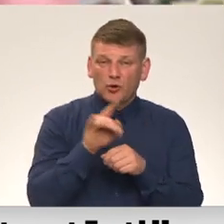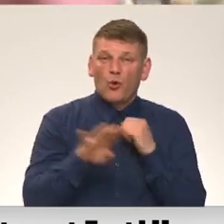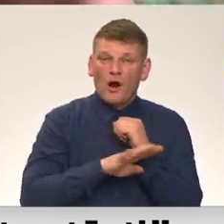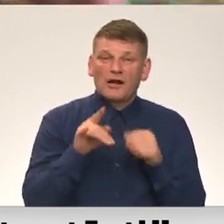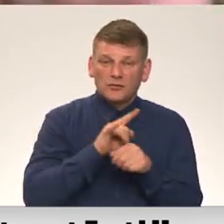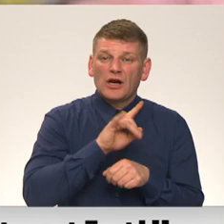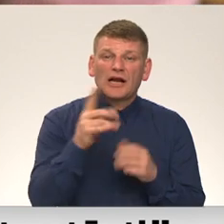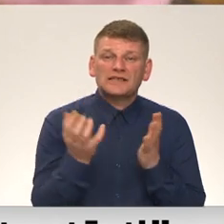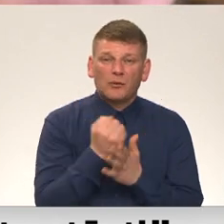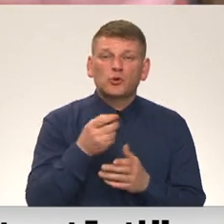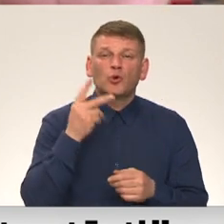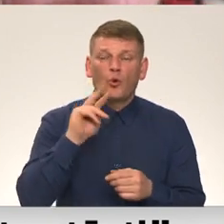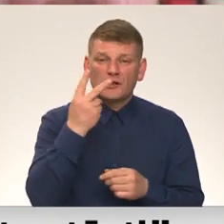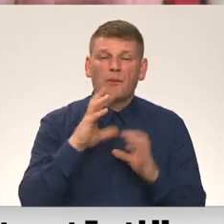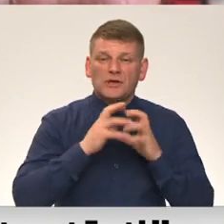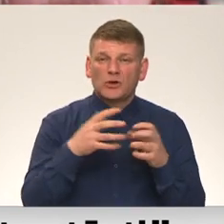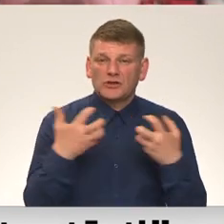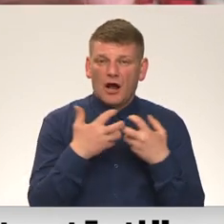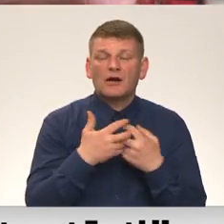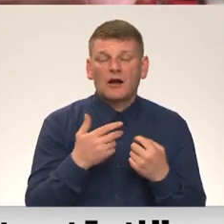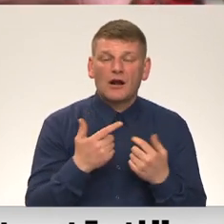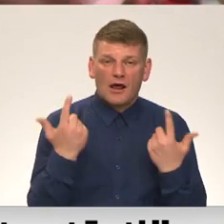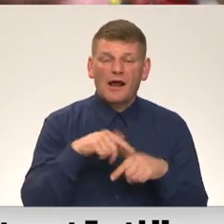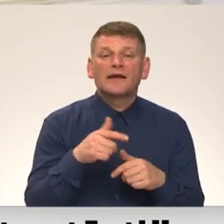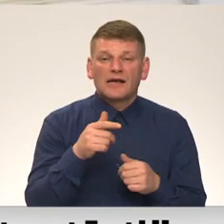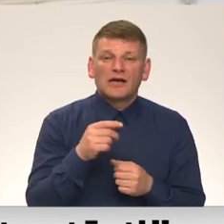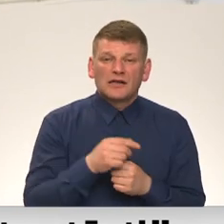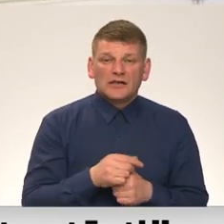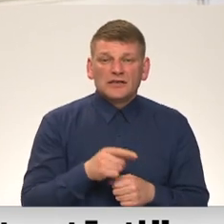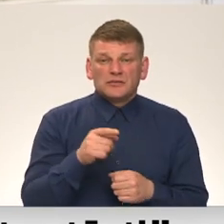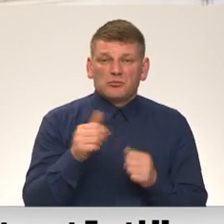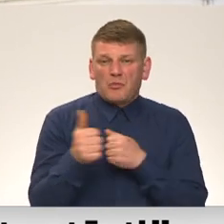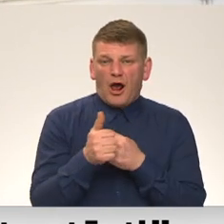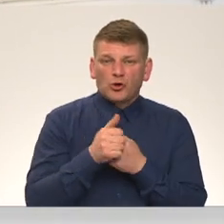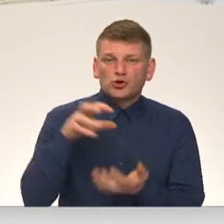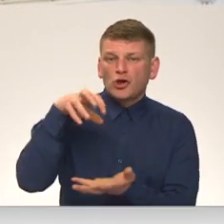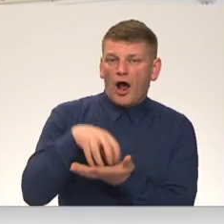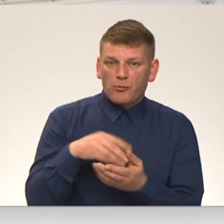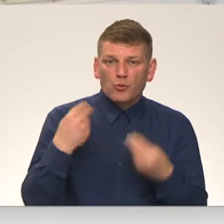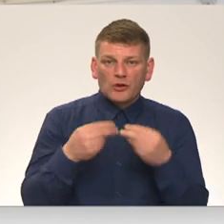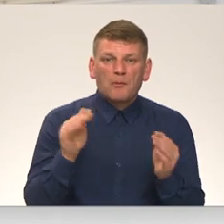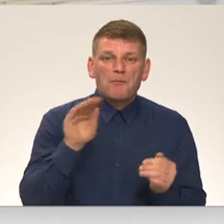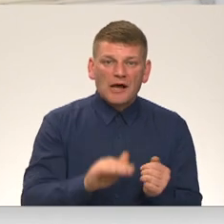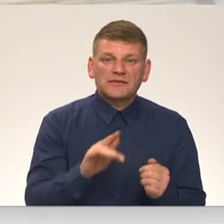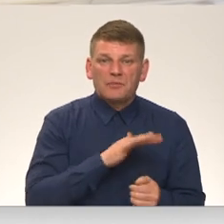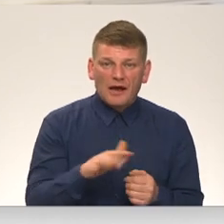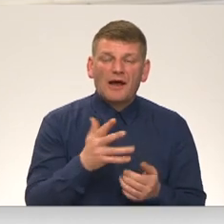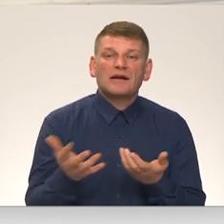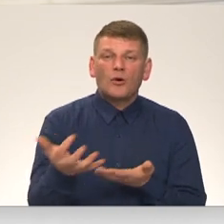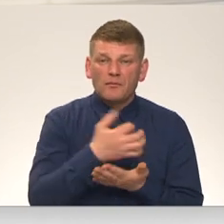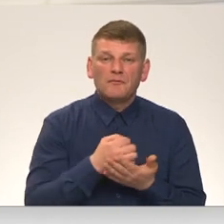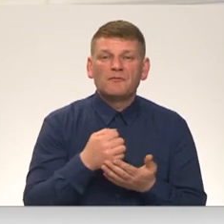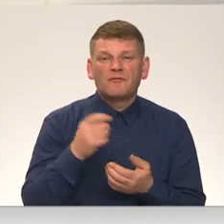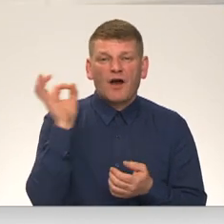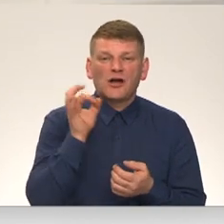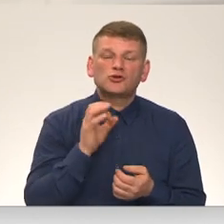otrā pasaules kara laikā Jaunjelkavā. Blakus Vācu armijas štābam rotaļājās mazi bērni un Vācu armijas